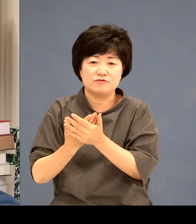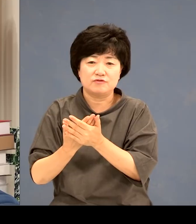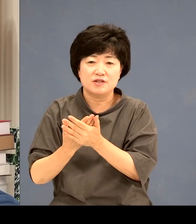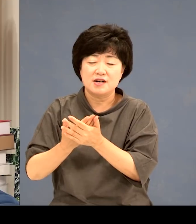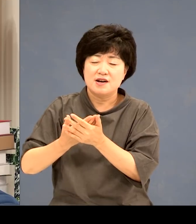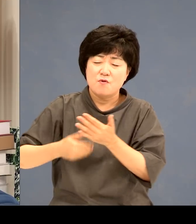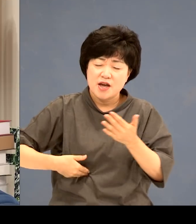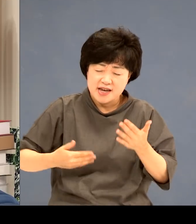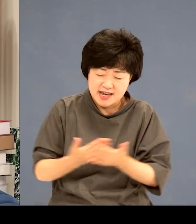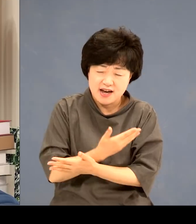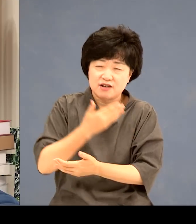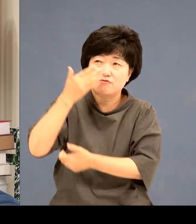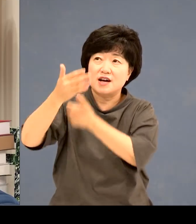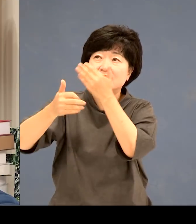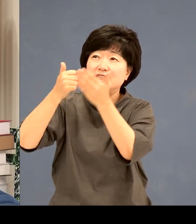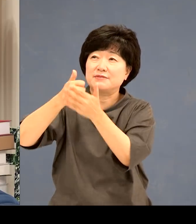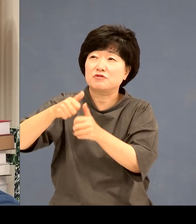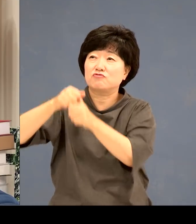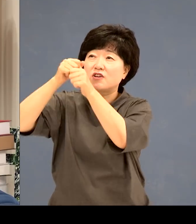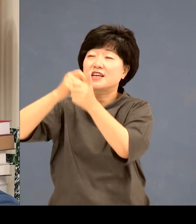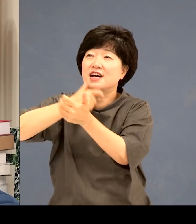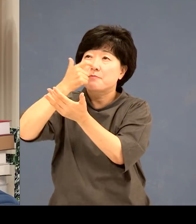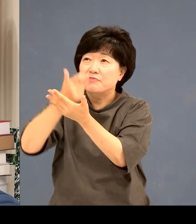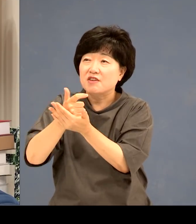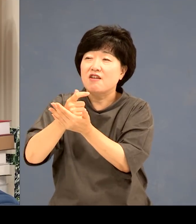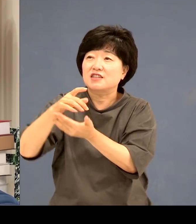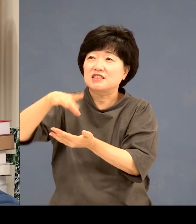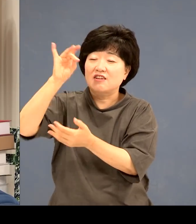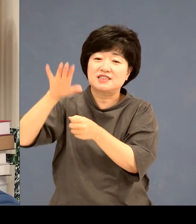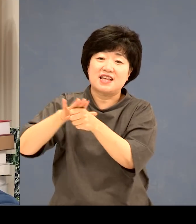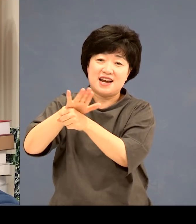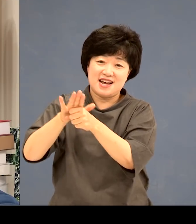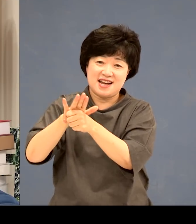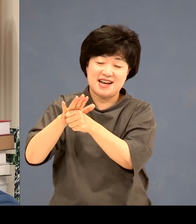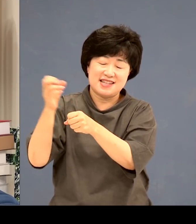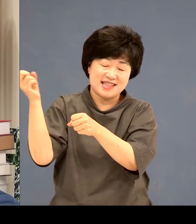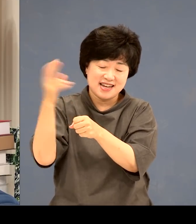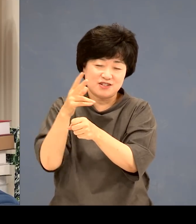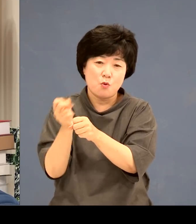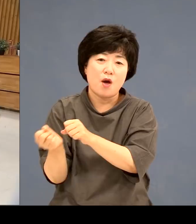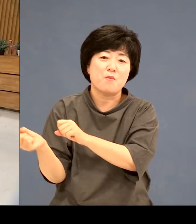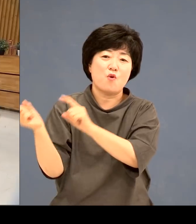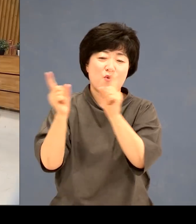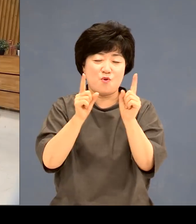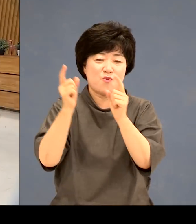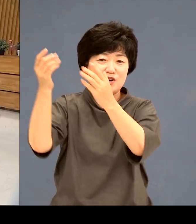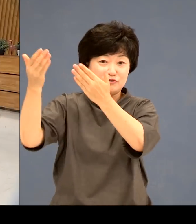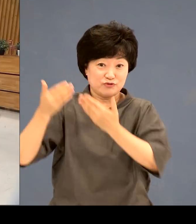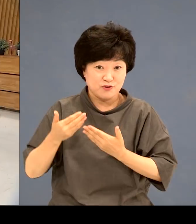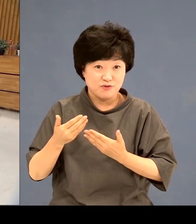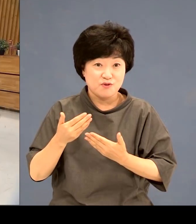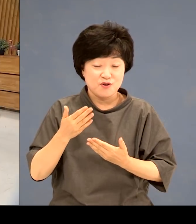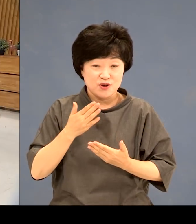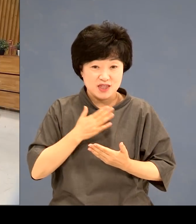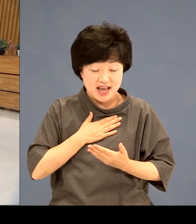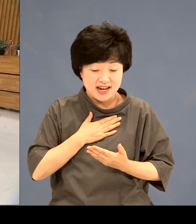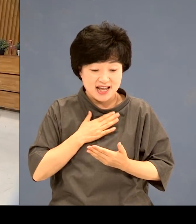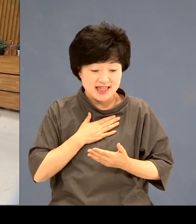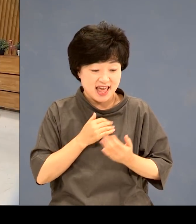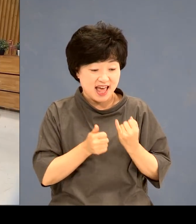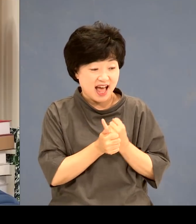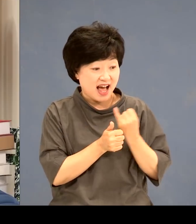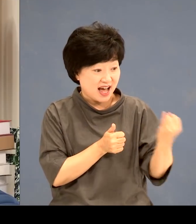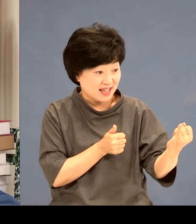묵상하기 시작을 했죠. 그러면서 머리끝부터 발끝까지 하나님의 말씀으로 제 삶을 좀 스캔해달라고. 이제 그렇게